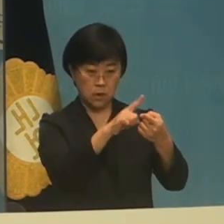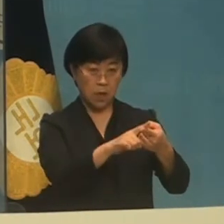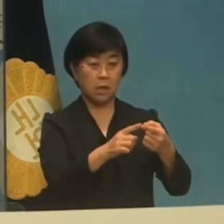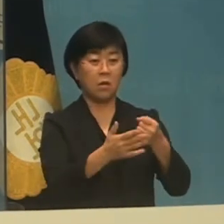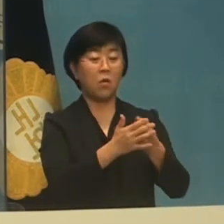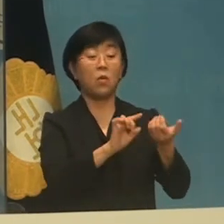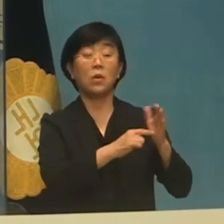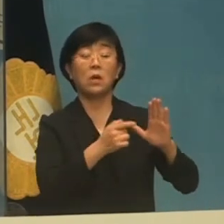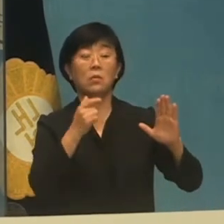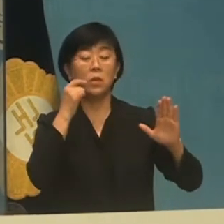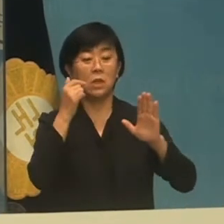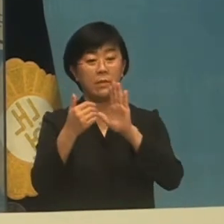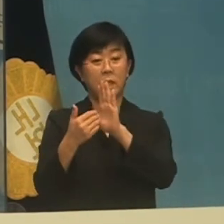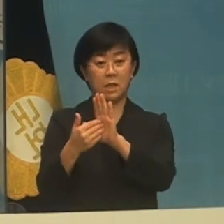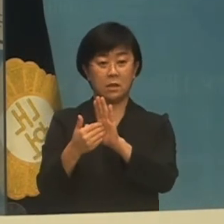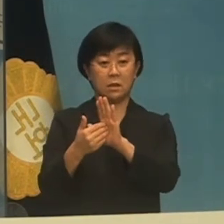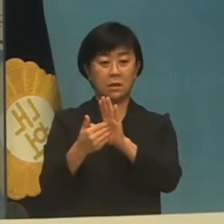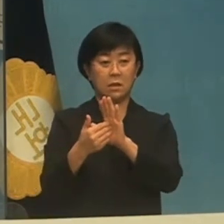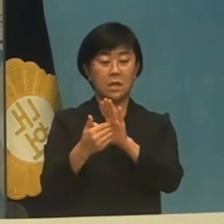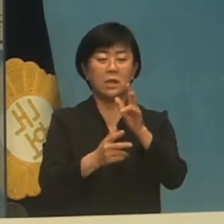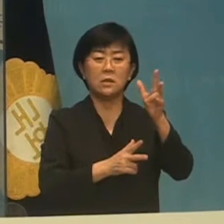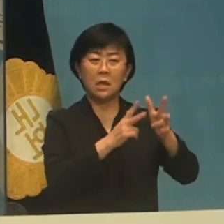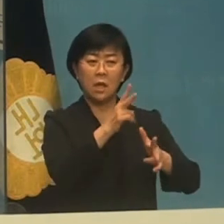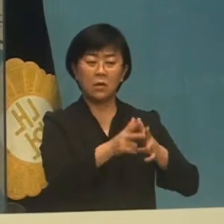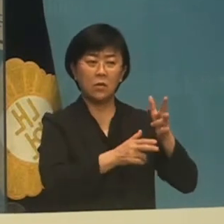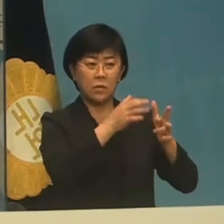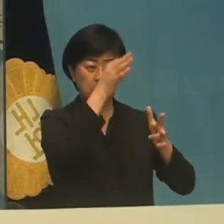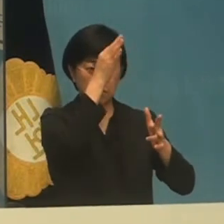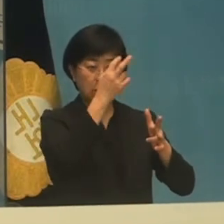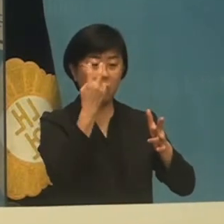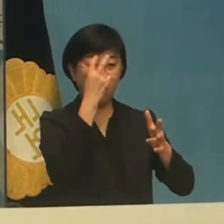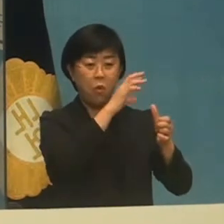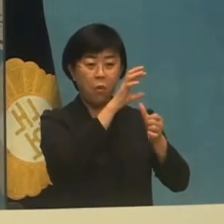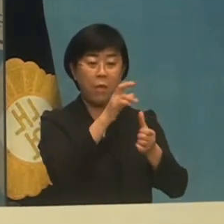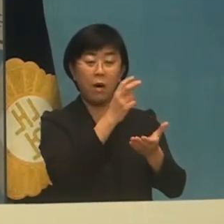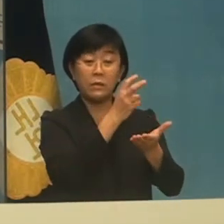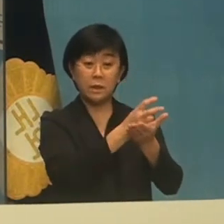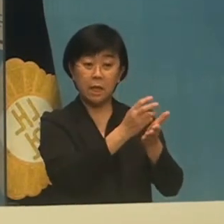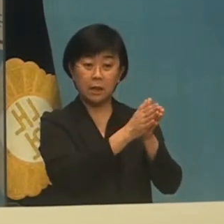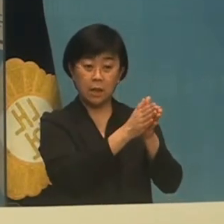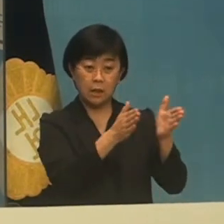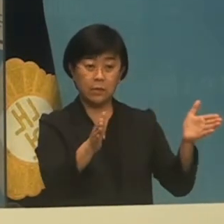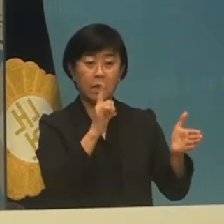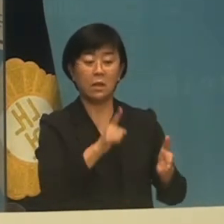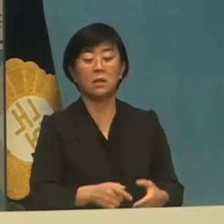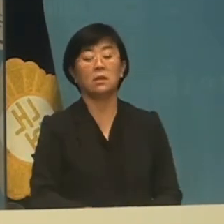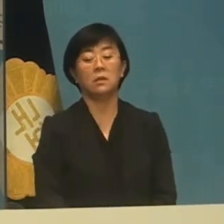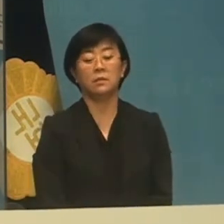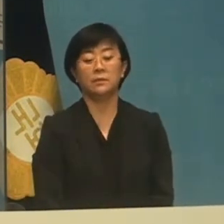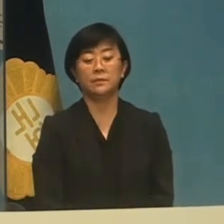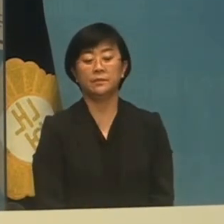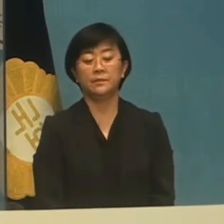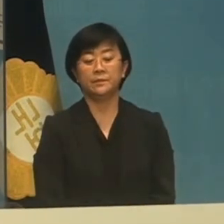국가 핵심 기술을 공개하지 못하게 막은 산업기술보호법이 시행된 효과라고 할 수 있습니다.